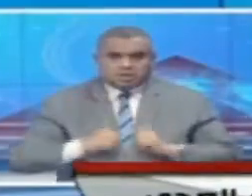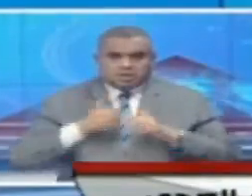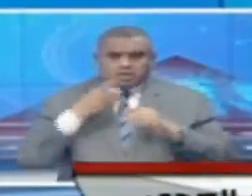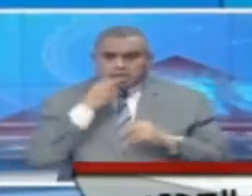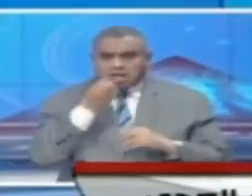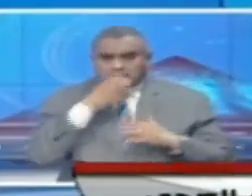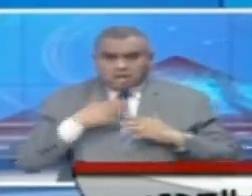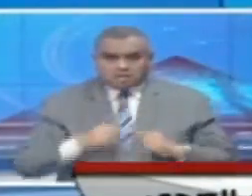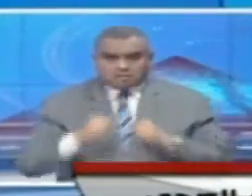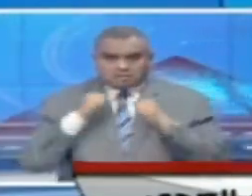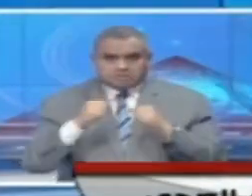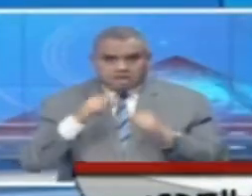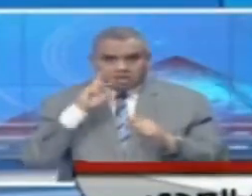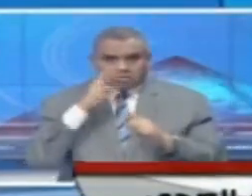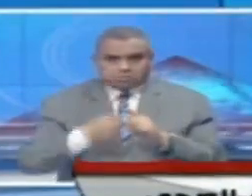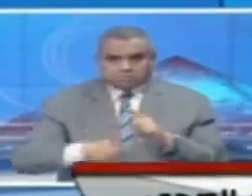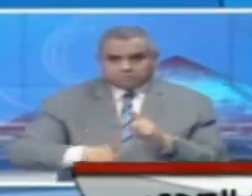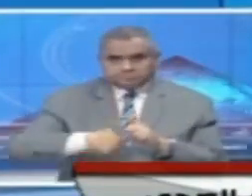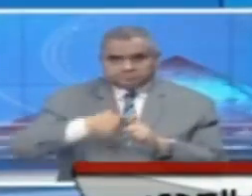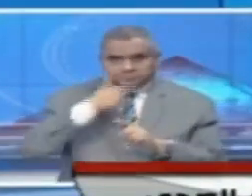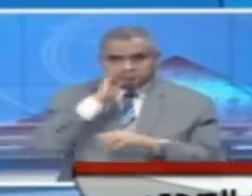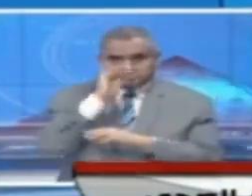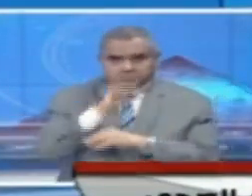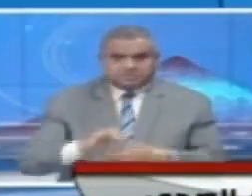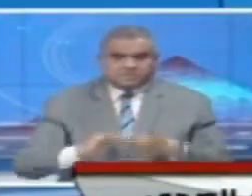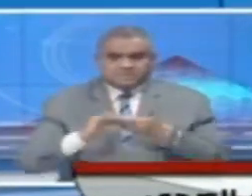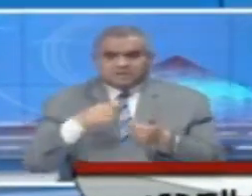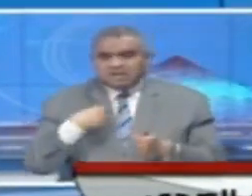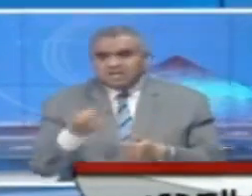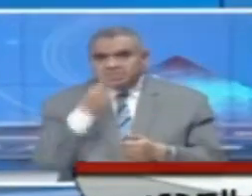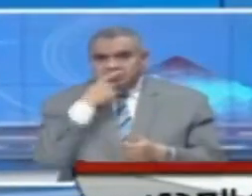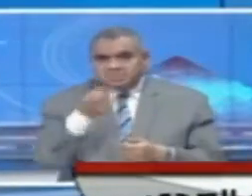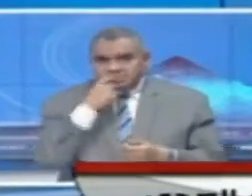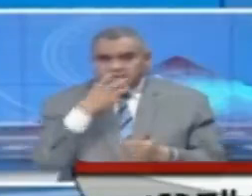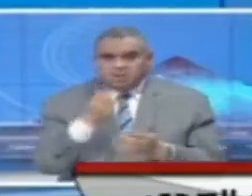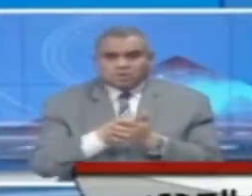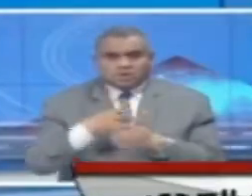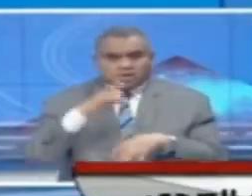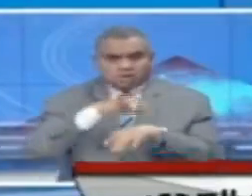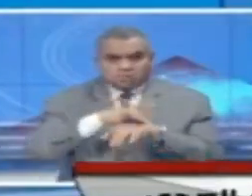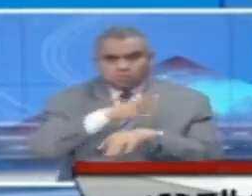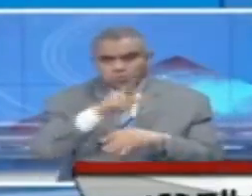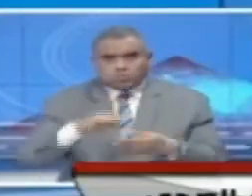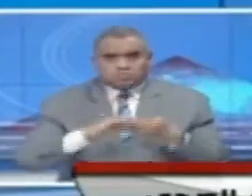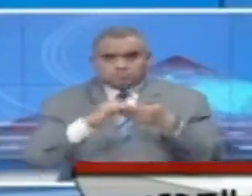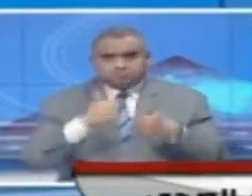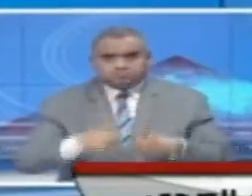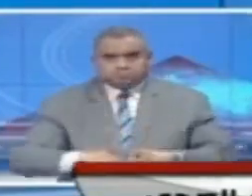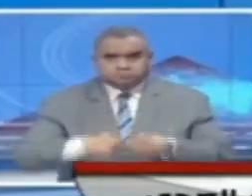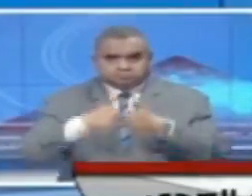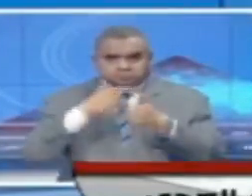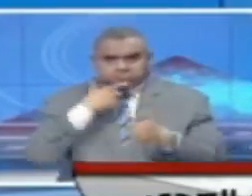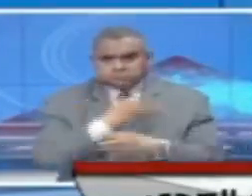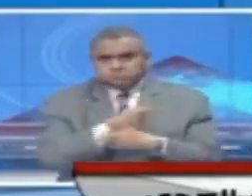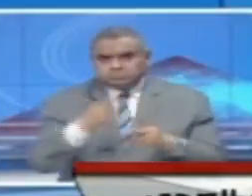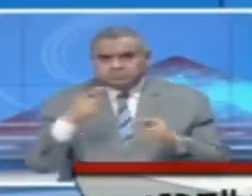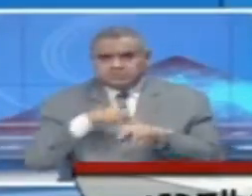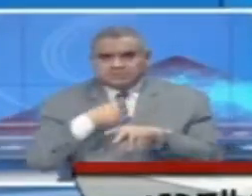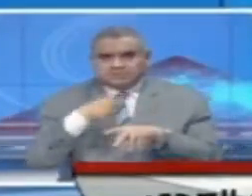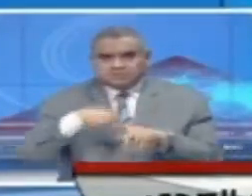القطاع الصحي الذي شهد طفرة نوعية في الخدمات العلاجية والتشخيصية التي تقدم على مدار